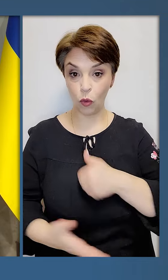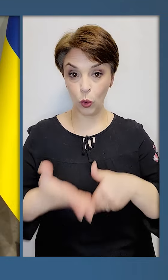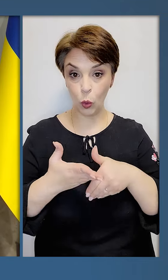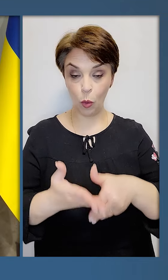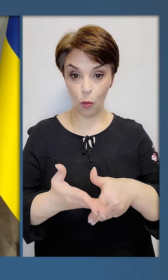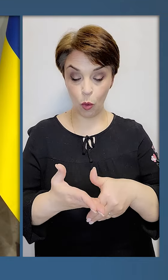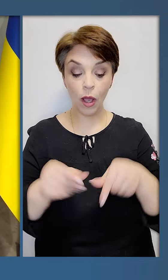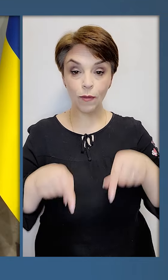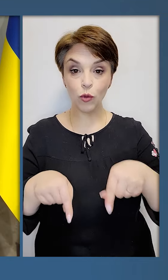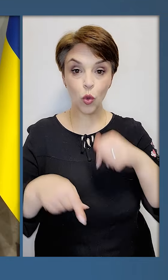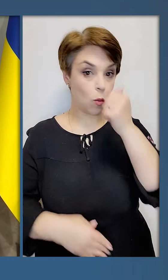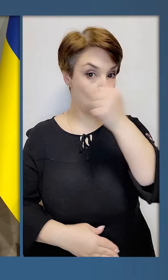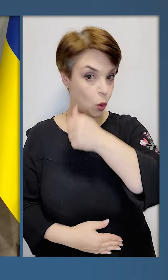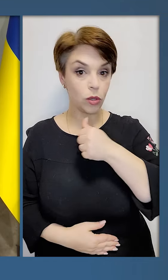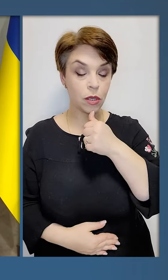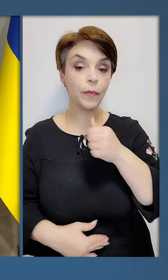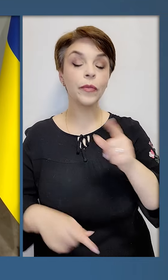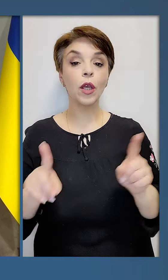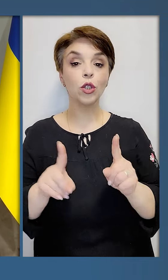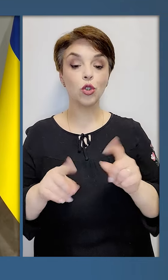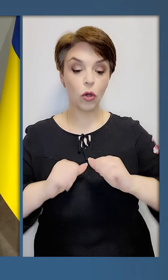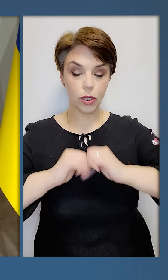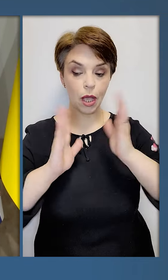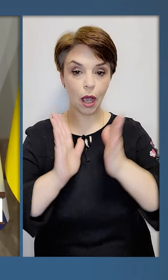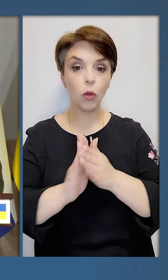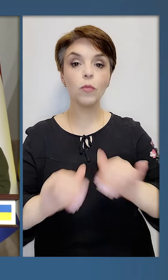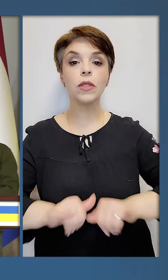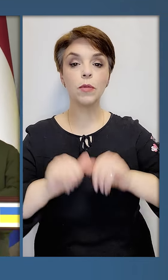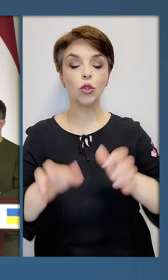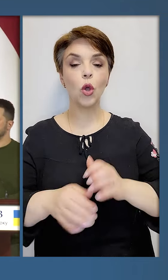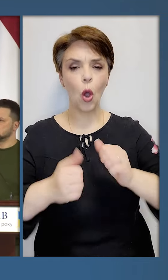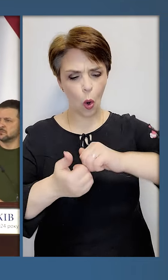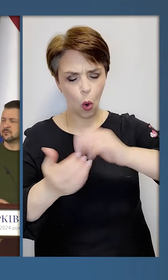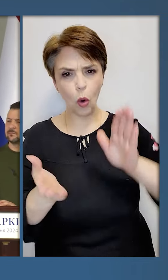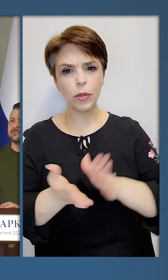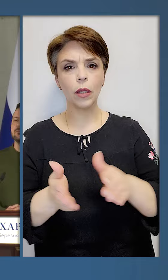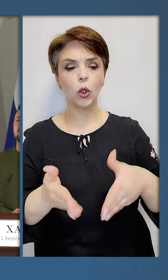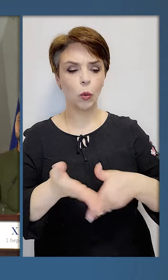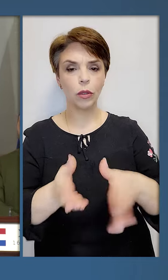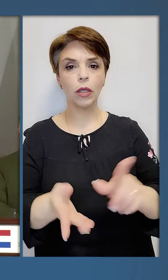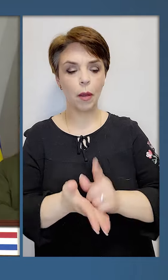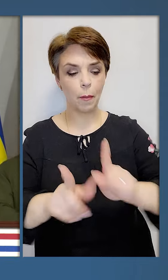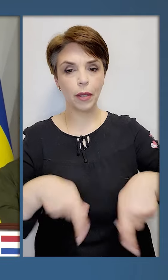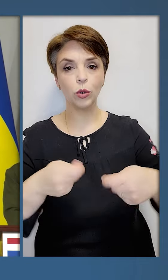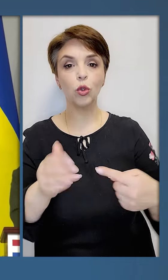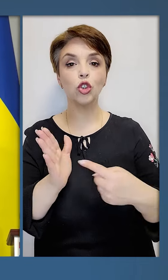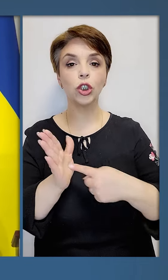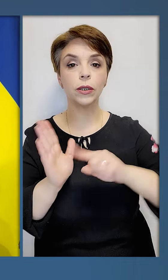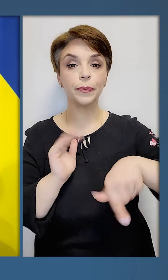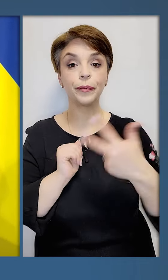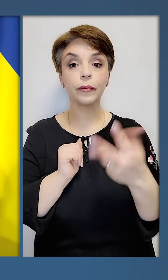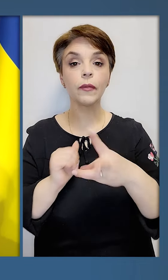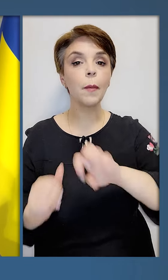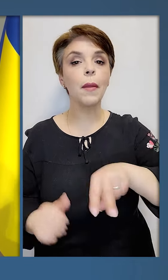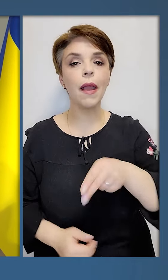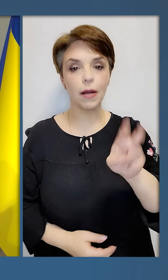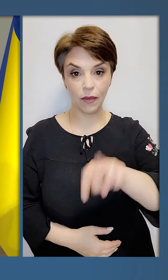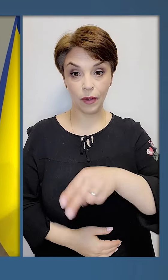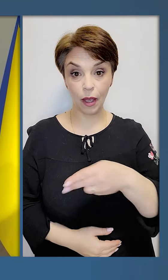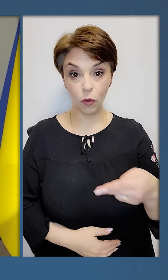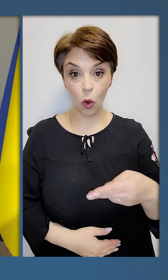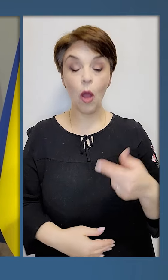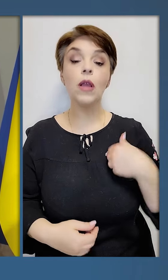допомоги цього року, що загалом збільшить обсяги допомоги, яку ми плануємо передати, до 6,3 мільярдів євро.